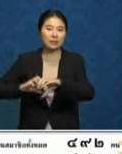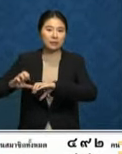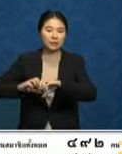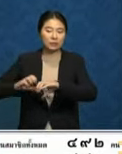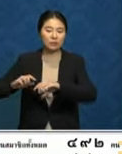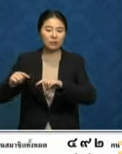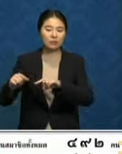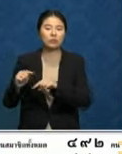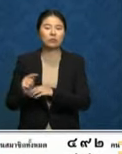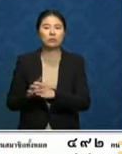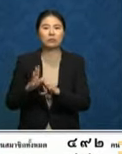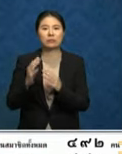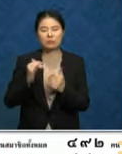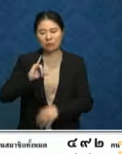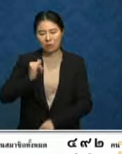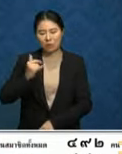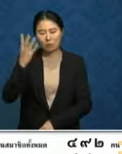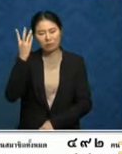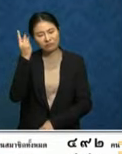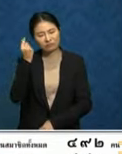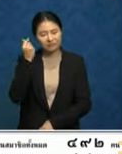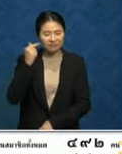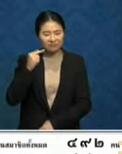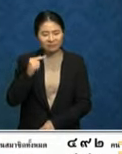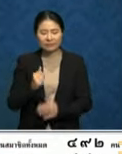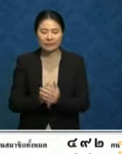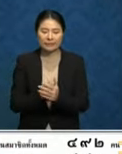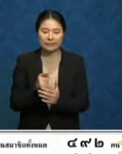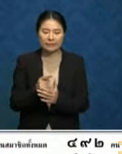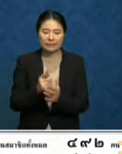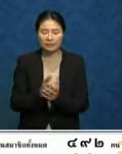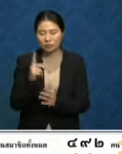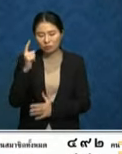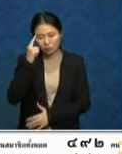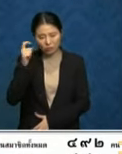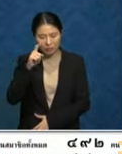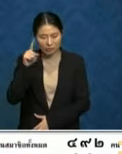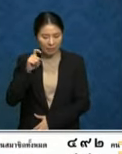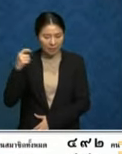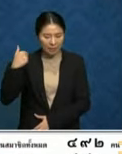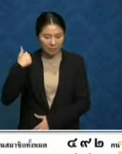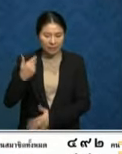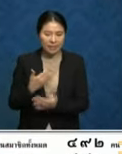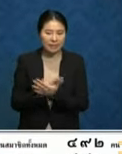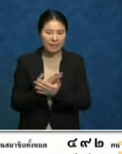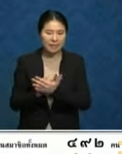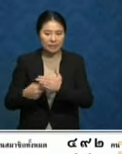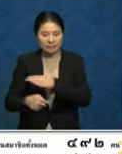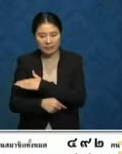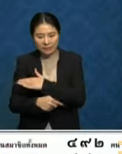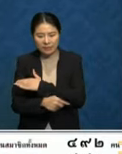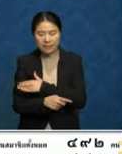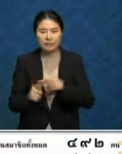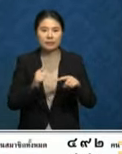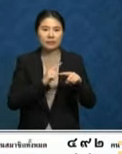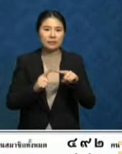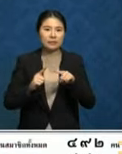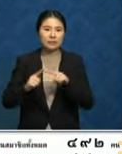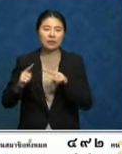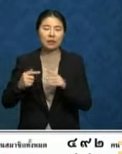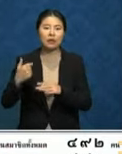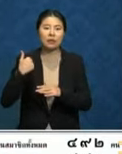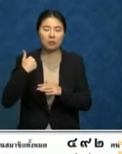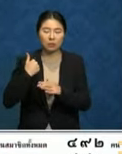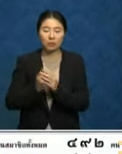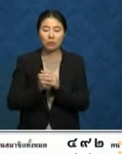หลายคนให้ความกังวลแม้กระทั่งสมาชิกสภาผู้แทนราษฎรเพื่อนสมาชิกก็ได้ได้พูดไปหลายท่านส่วนที่